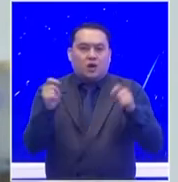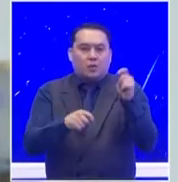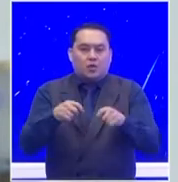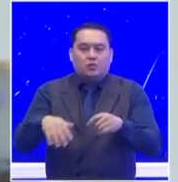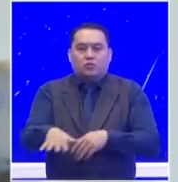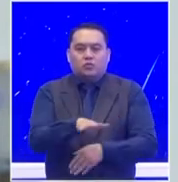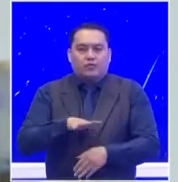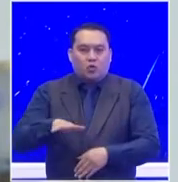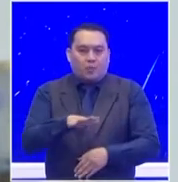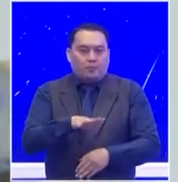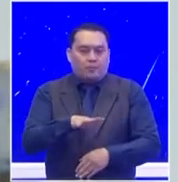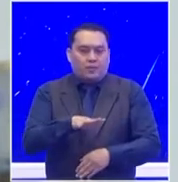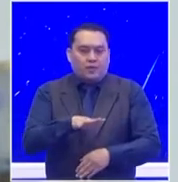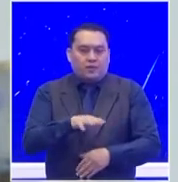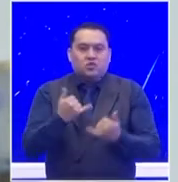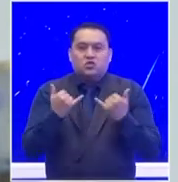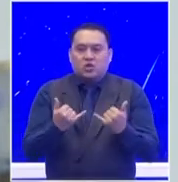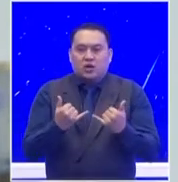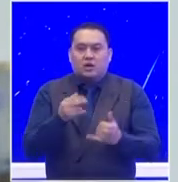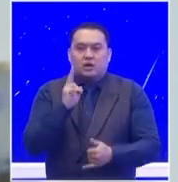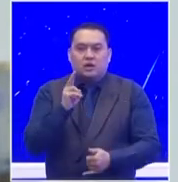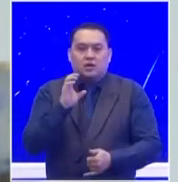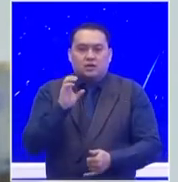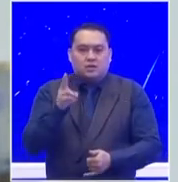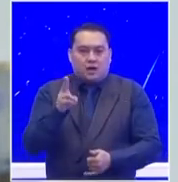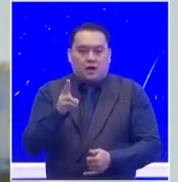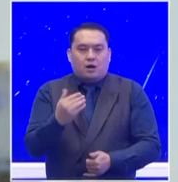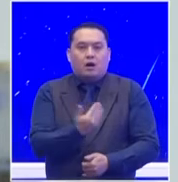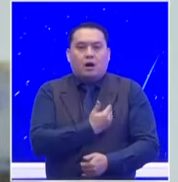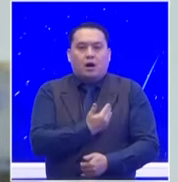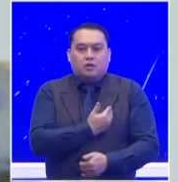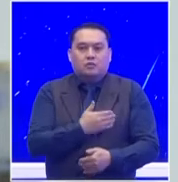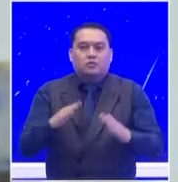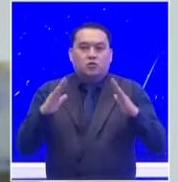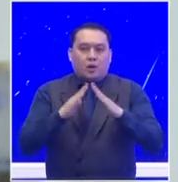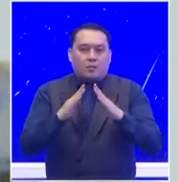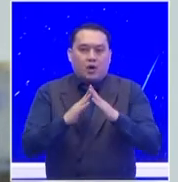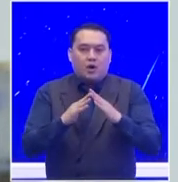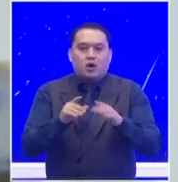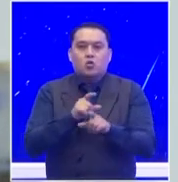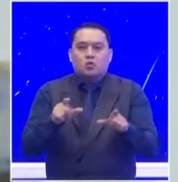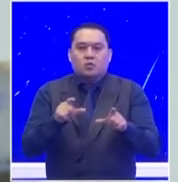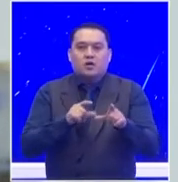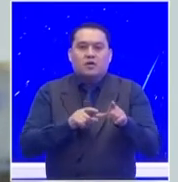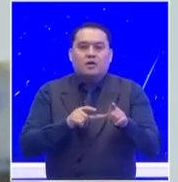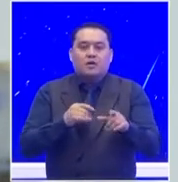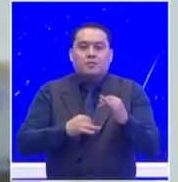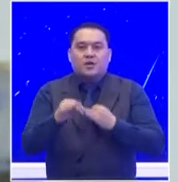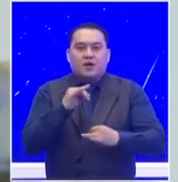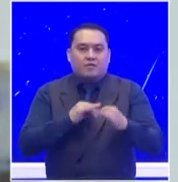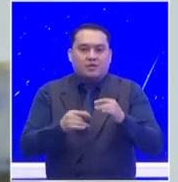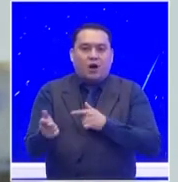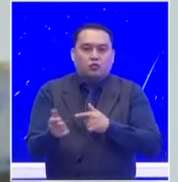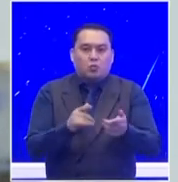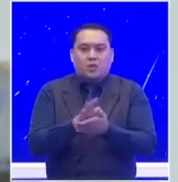по безопасным дворам. Вот уже мы сейчас сегодня в КСК встречались, хотим в этажные дома с людьми переговорить. Есть фирмы у нас в городе, которые